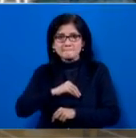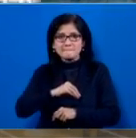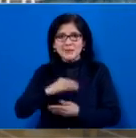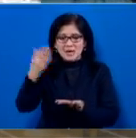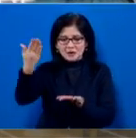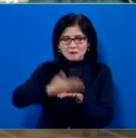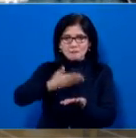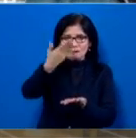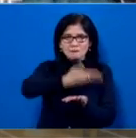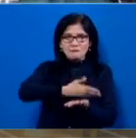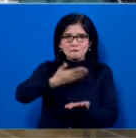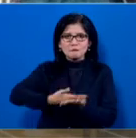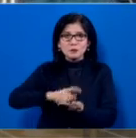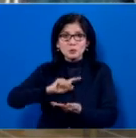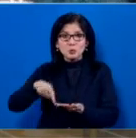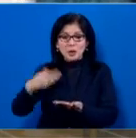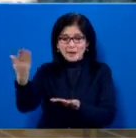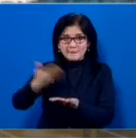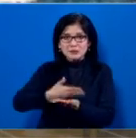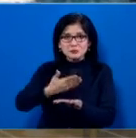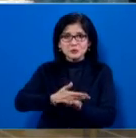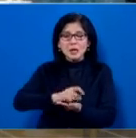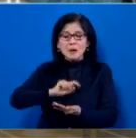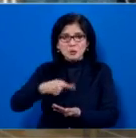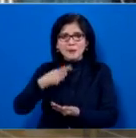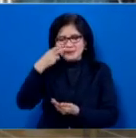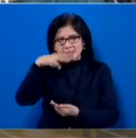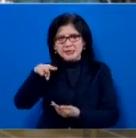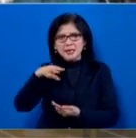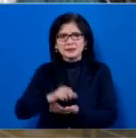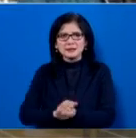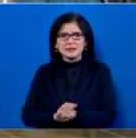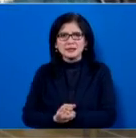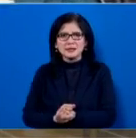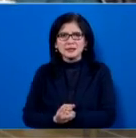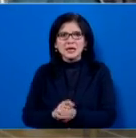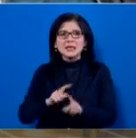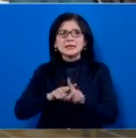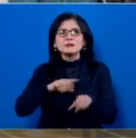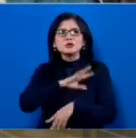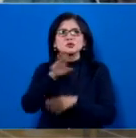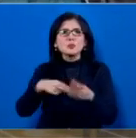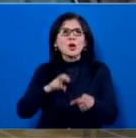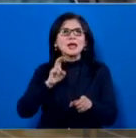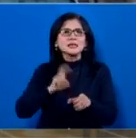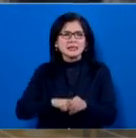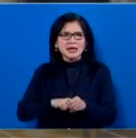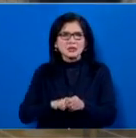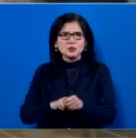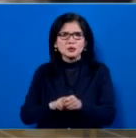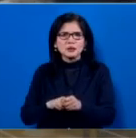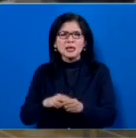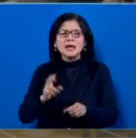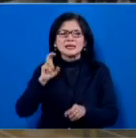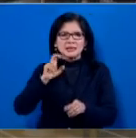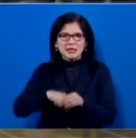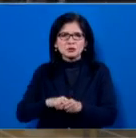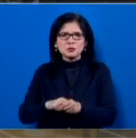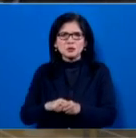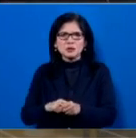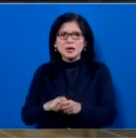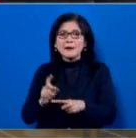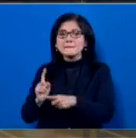masuk dan mulai bisa dilihat. Tapi itu semua tergantung dari kecepatan penghitungan suara di masing-masing TPS.